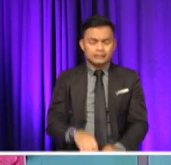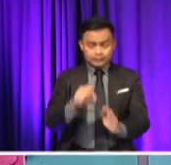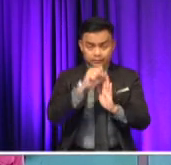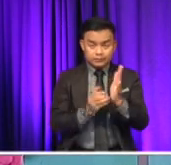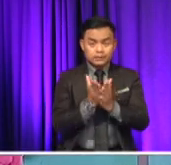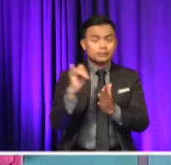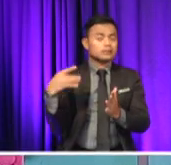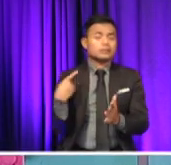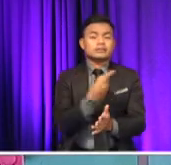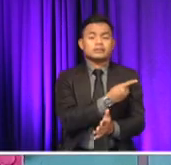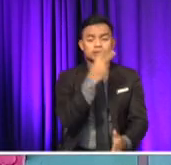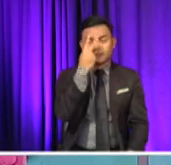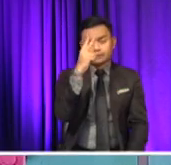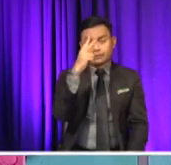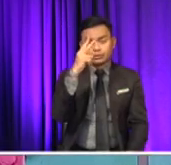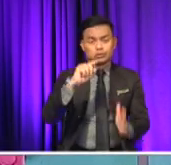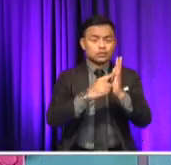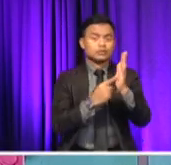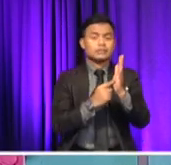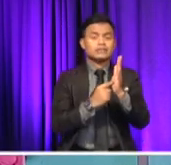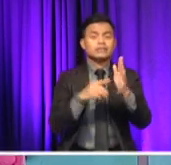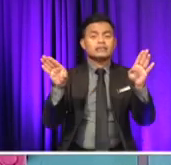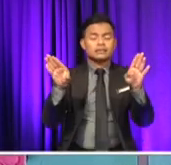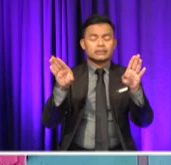tekan tutup Oke